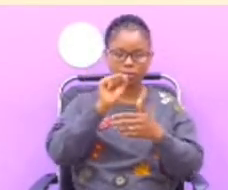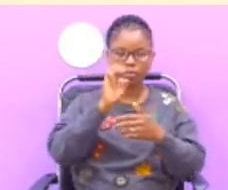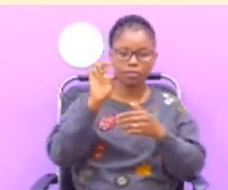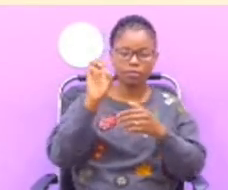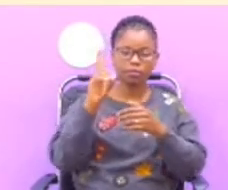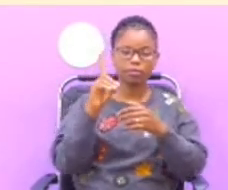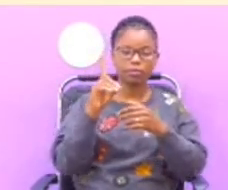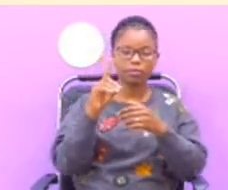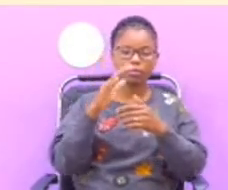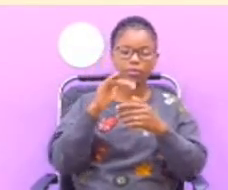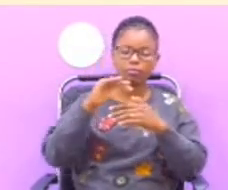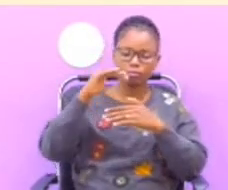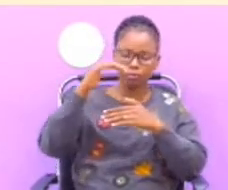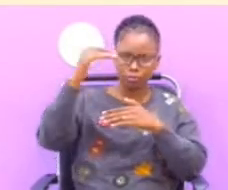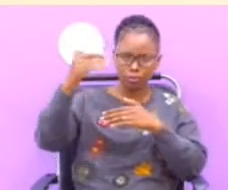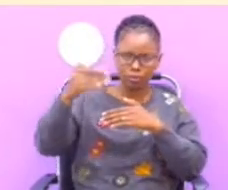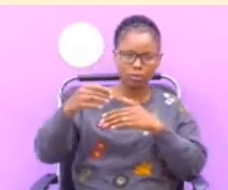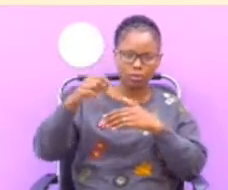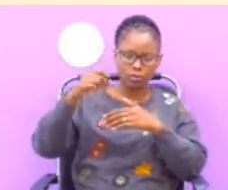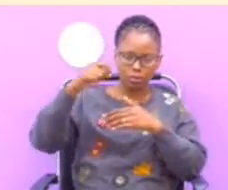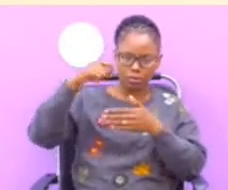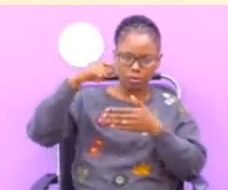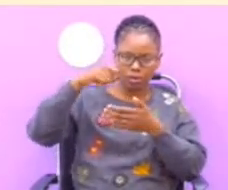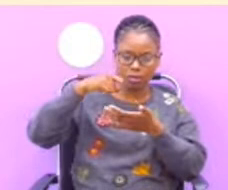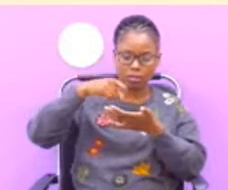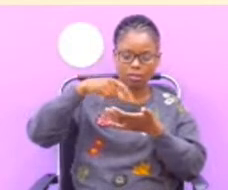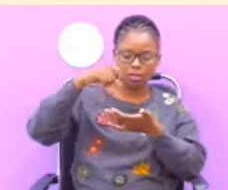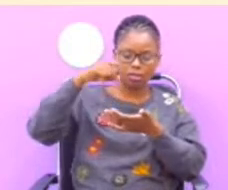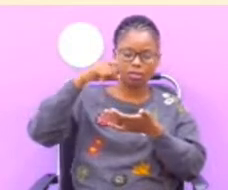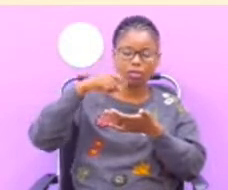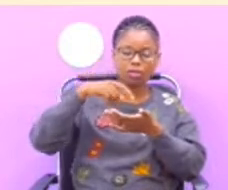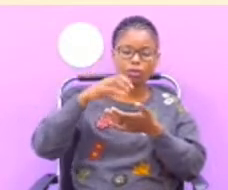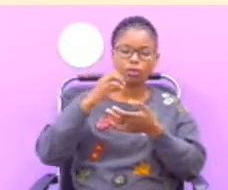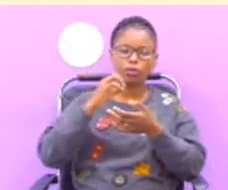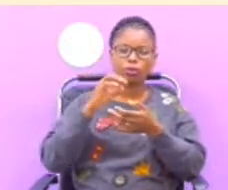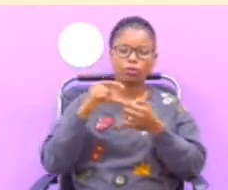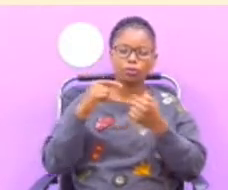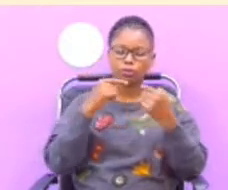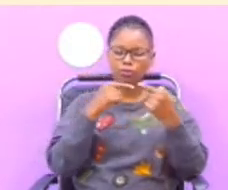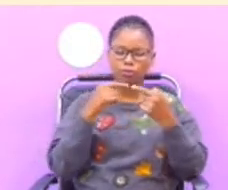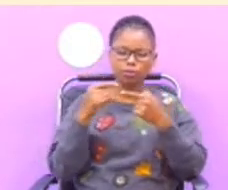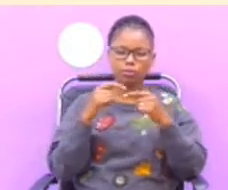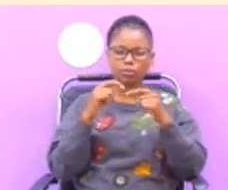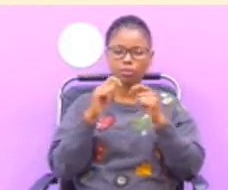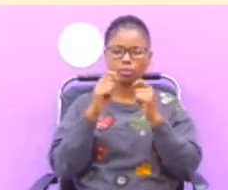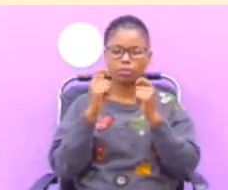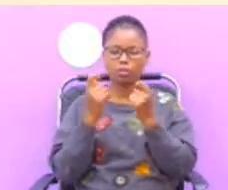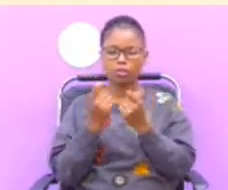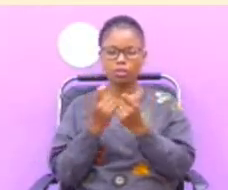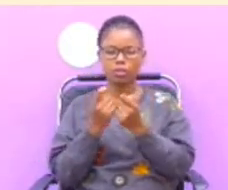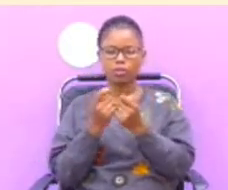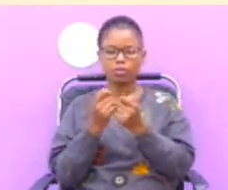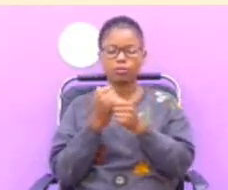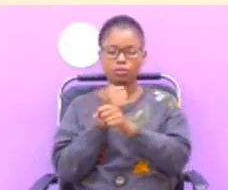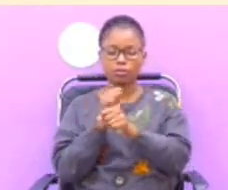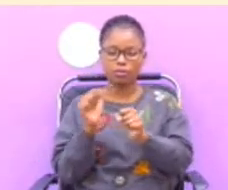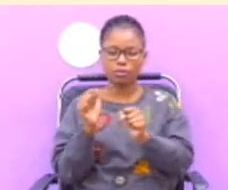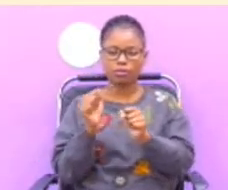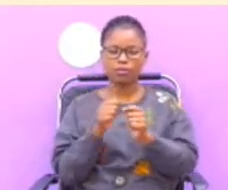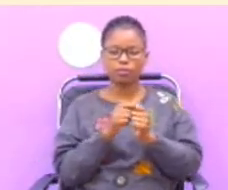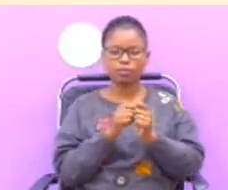irĩma-inĩ nĩ gũgatataga ndibei ya mũhihano, ithũngũri ciothe igĩtwekũke.